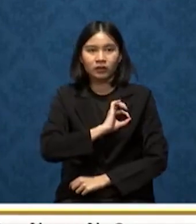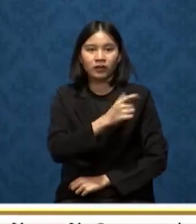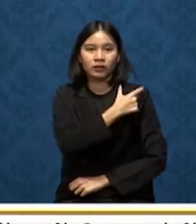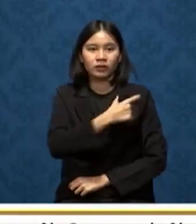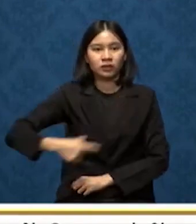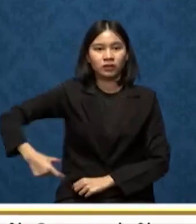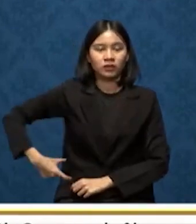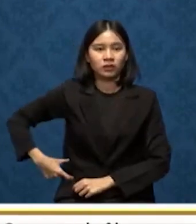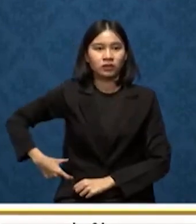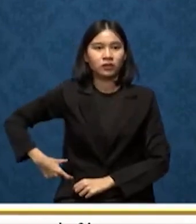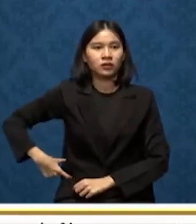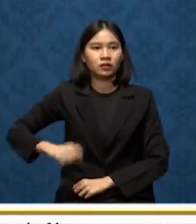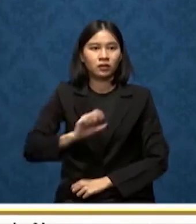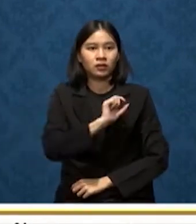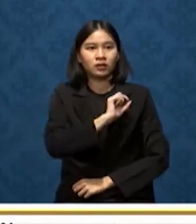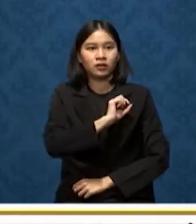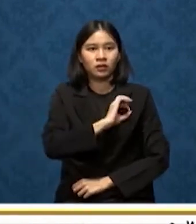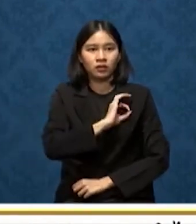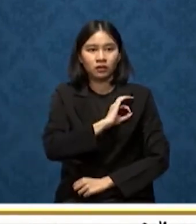ง